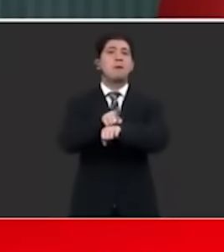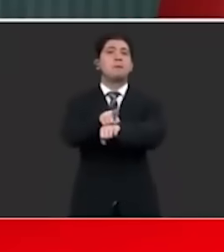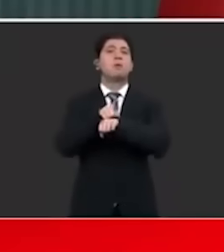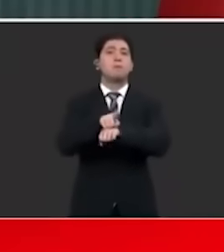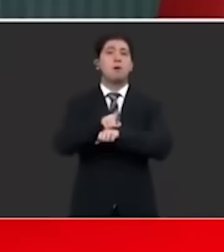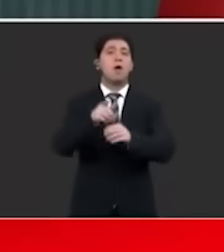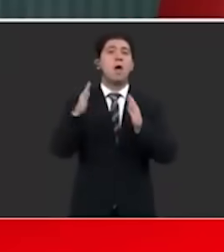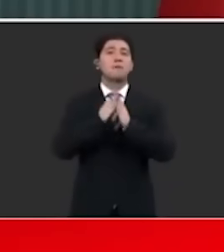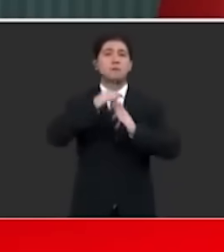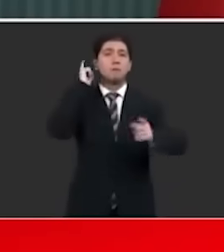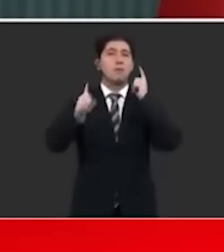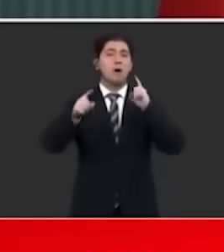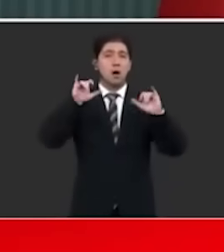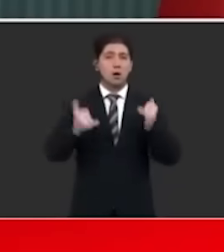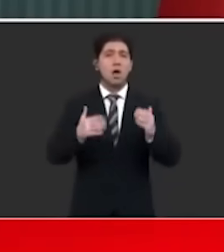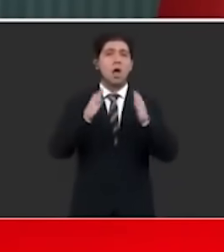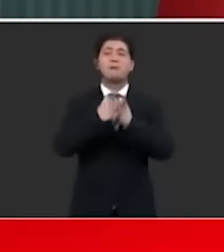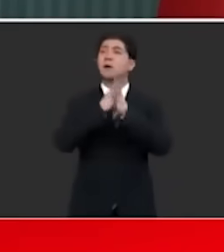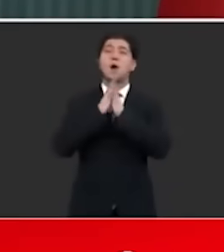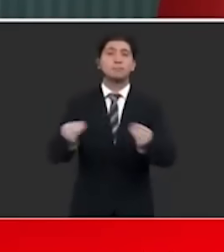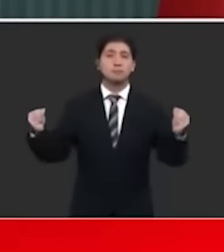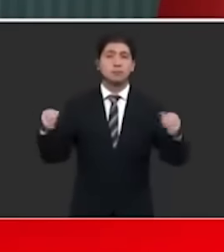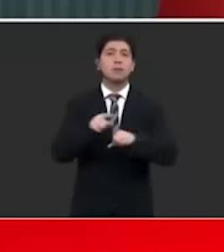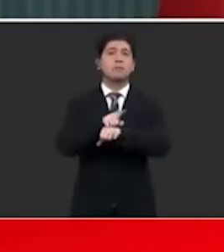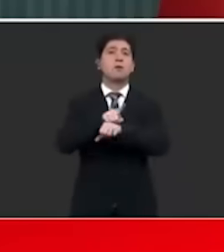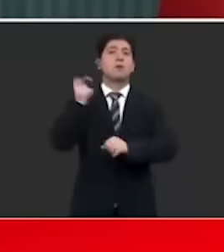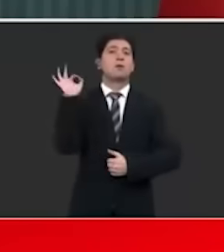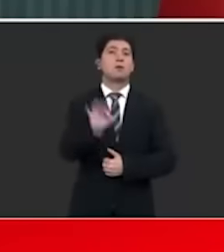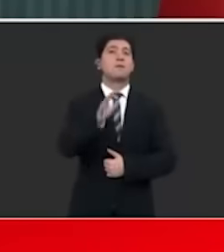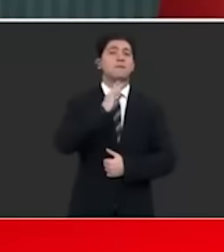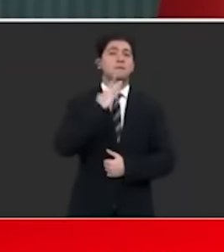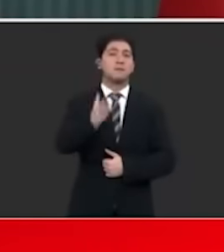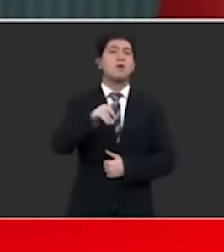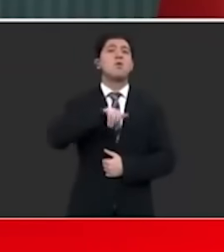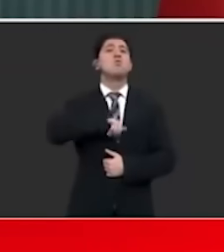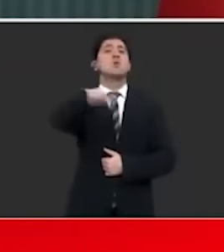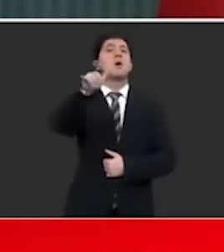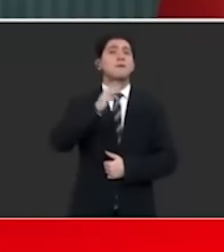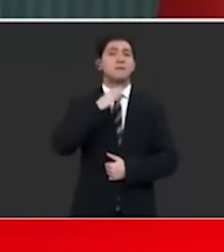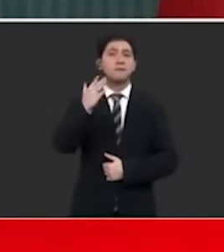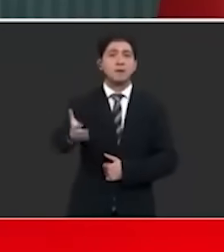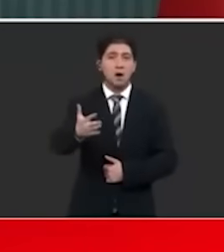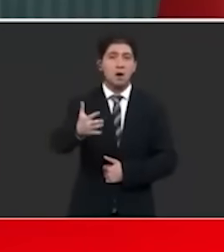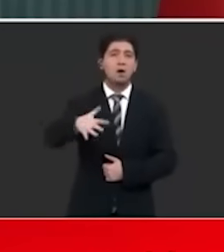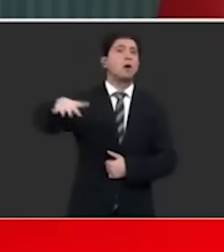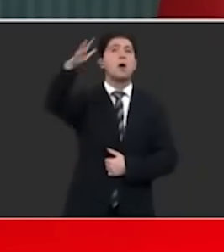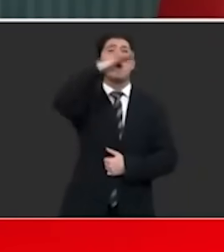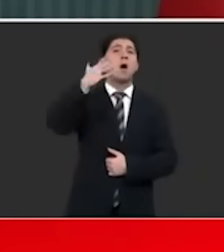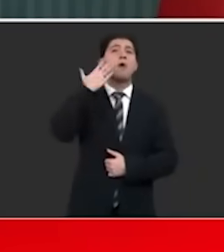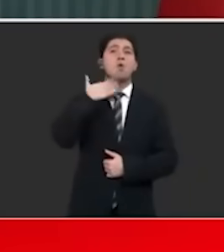saldırıyor evlere, bir anda ev yok, tank var. Uçak var, gök yok, utanç